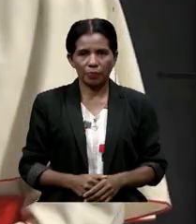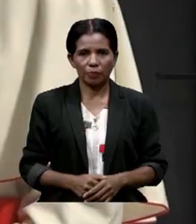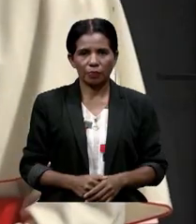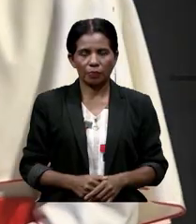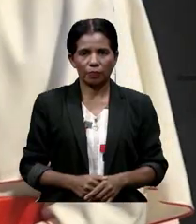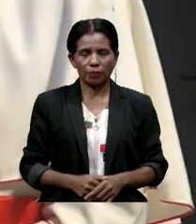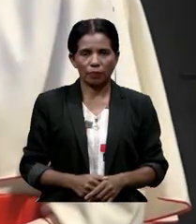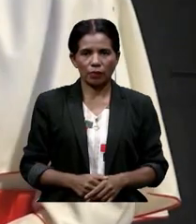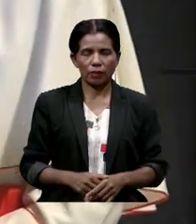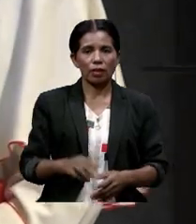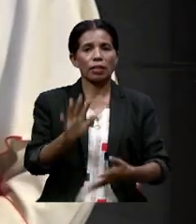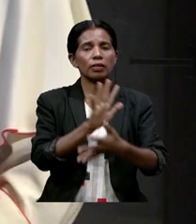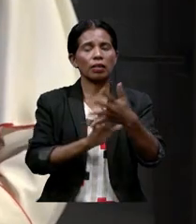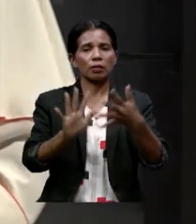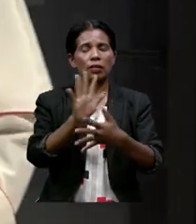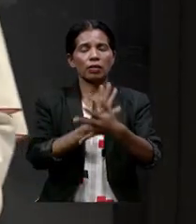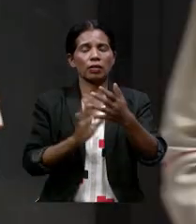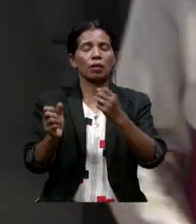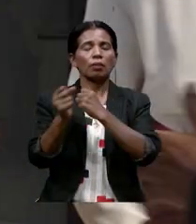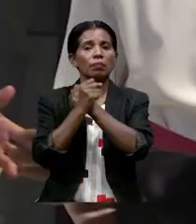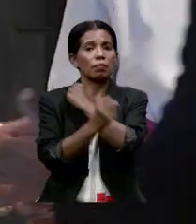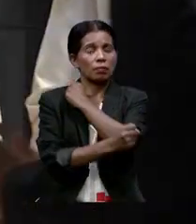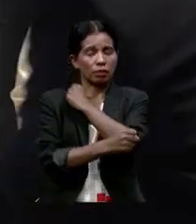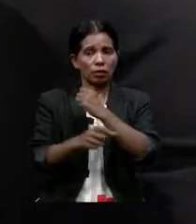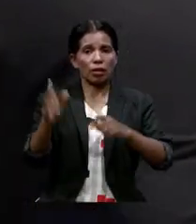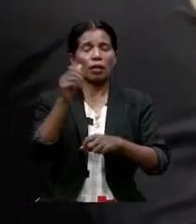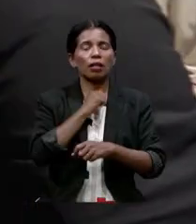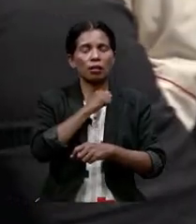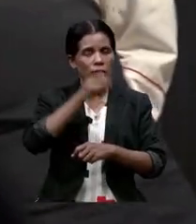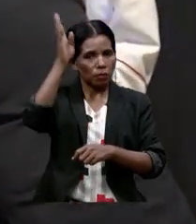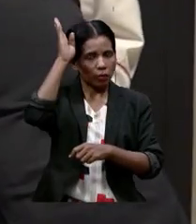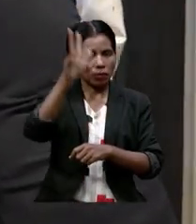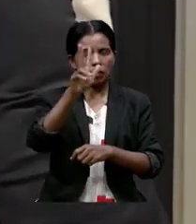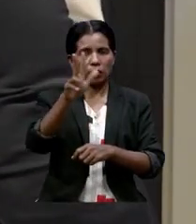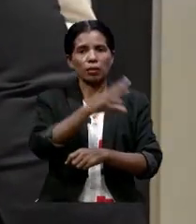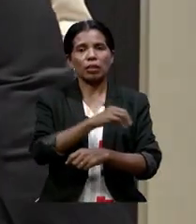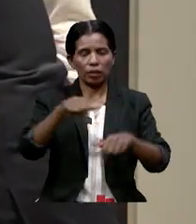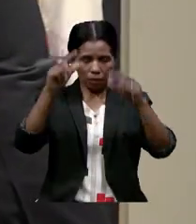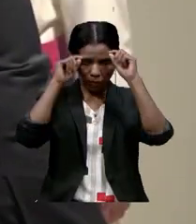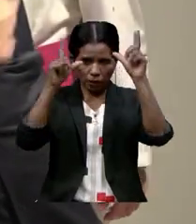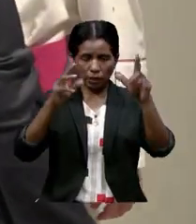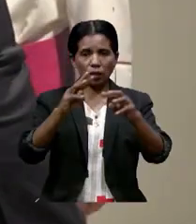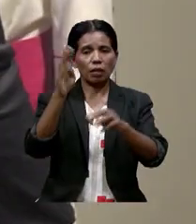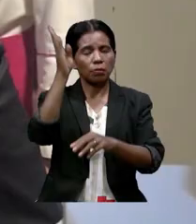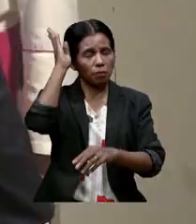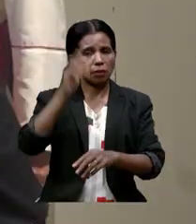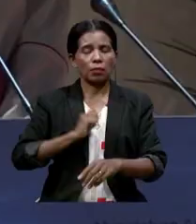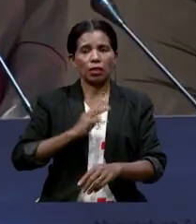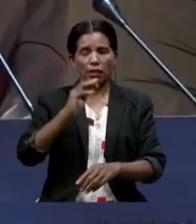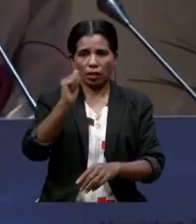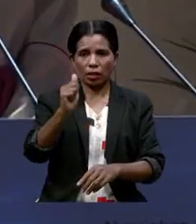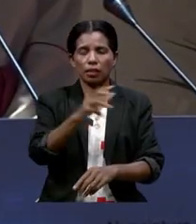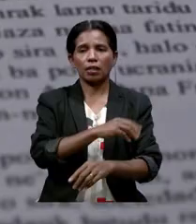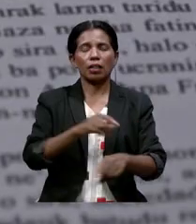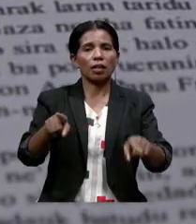Iha festa Páscoa tinané, bispo na Entolo, iha Timor-Leste, composto husi bispo diocese maliana, Dom Norberto Amaral,